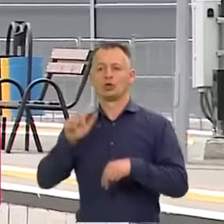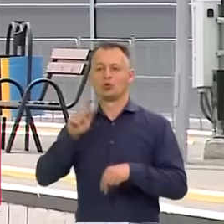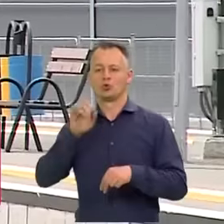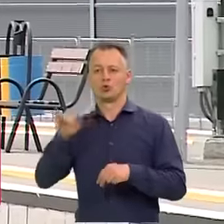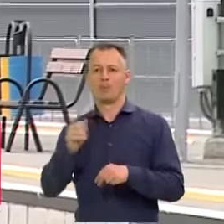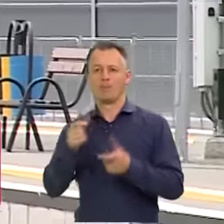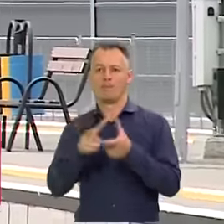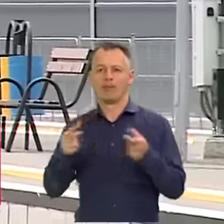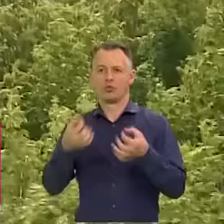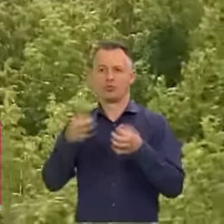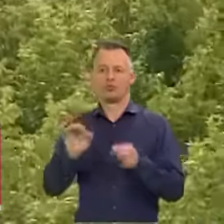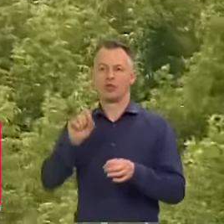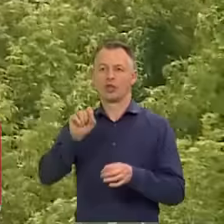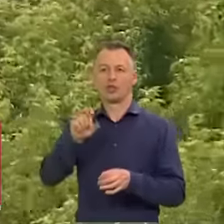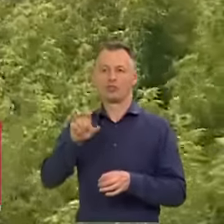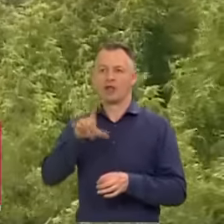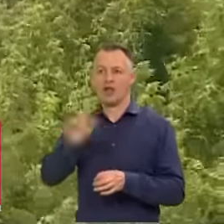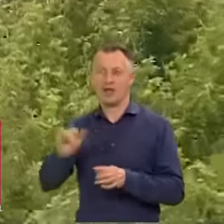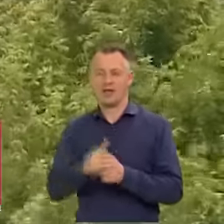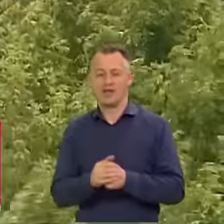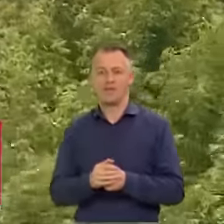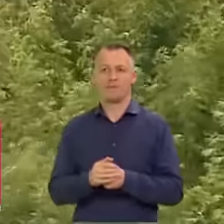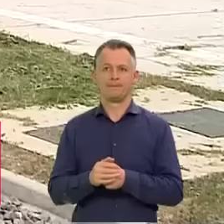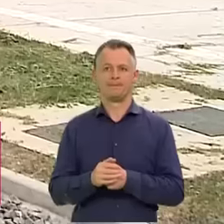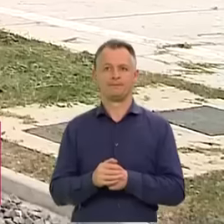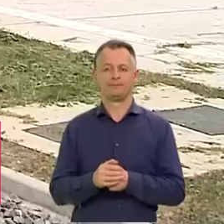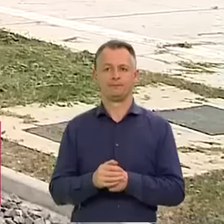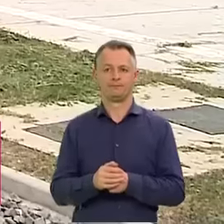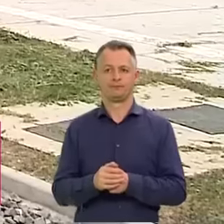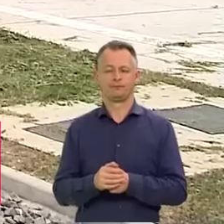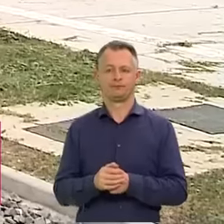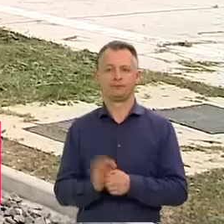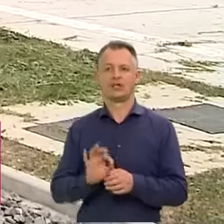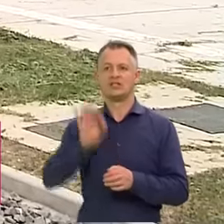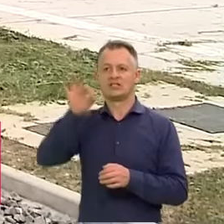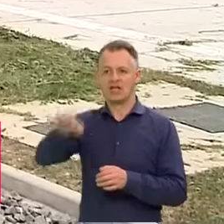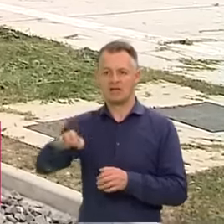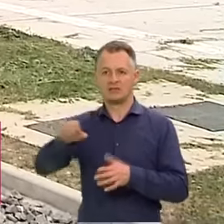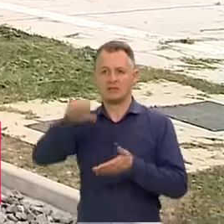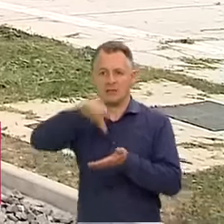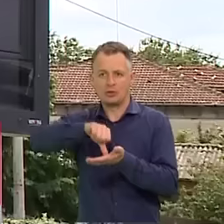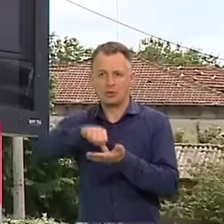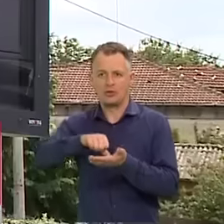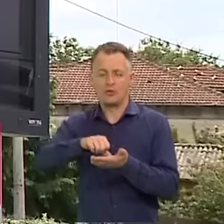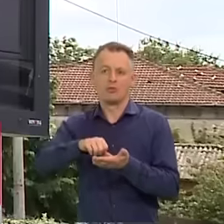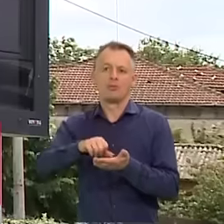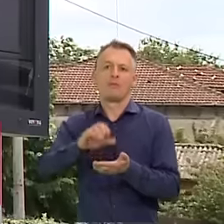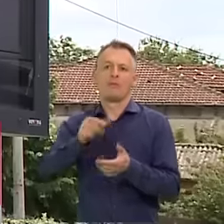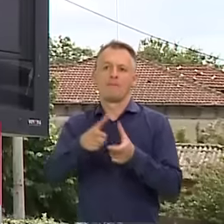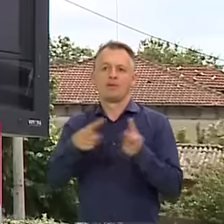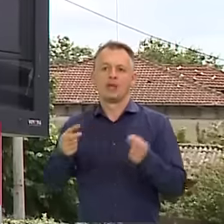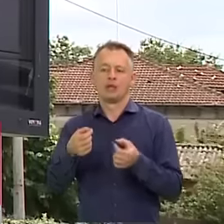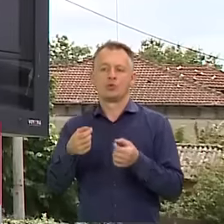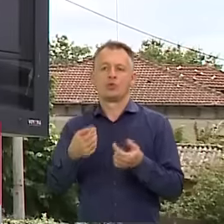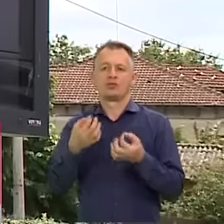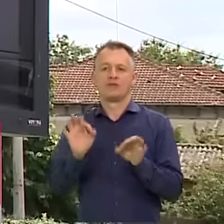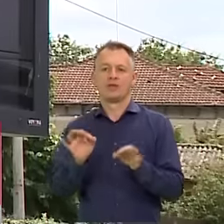de 12 lei, iar într-o stație intermediară gen Comana, biletul va fi